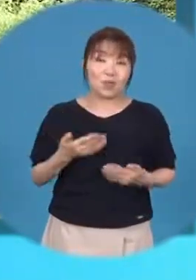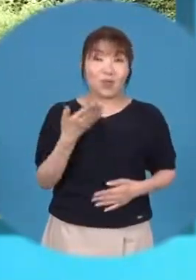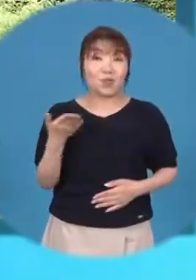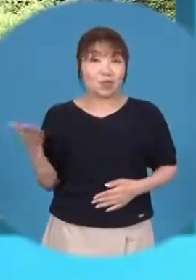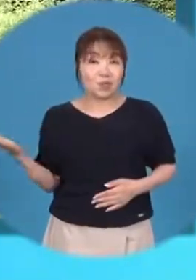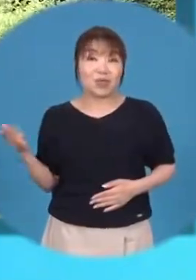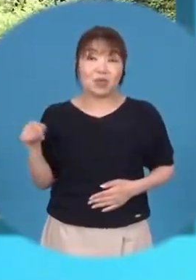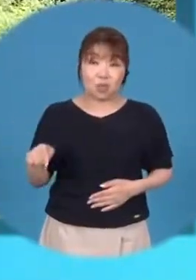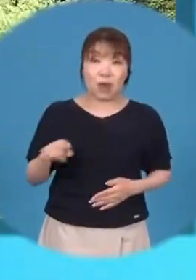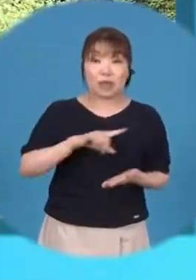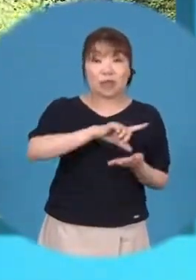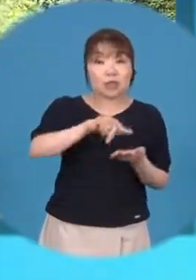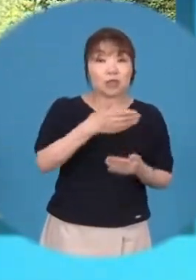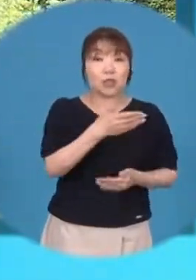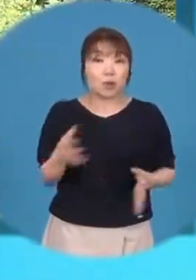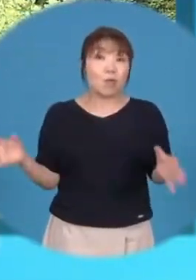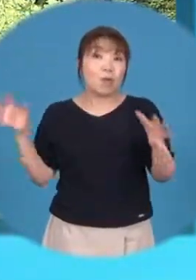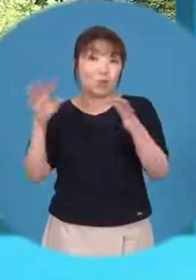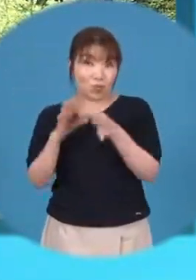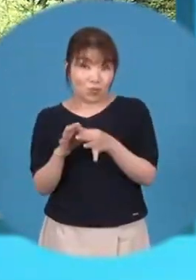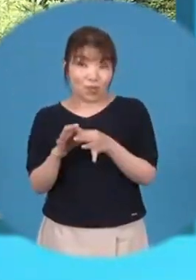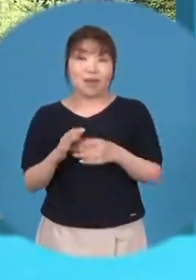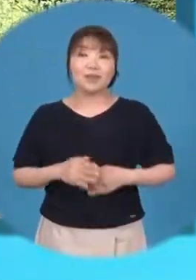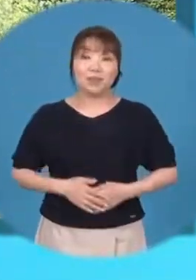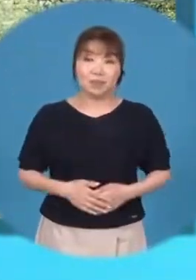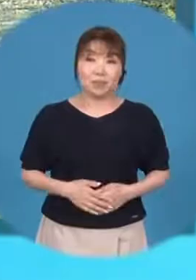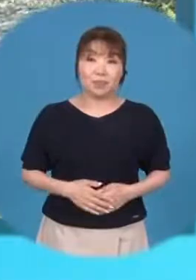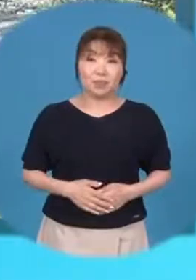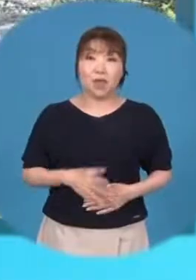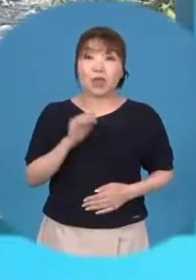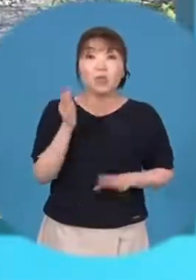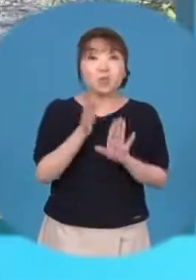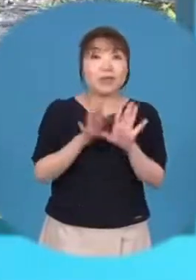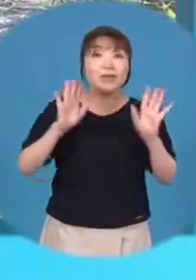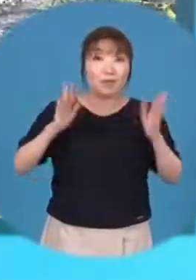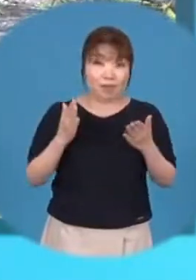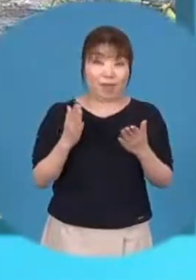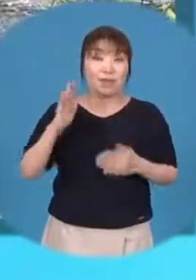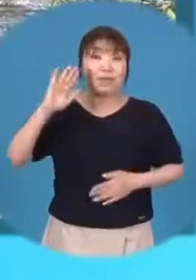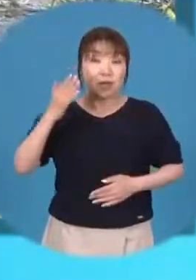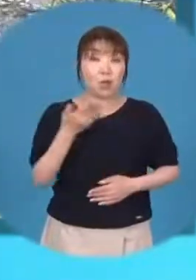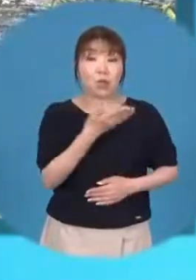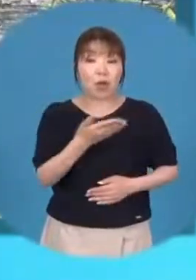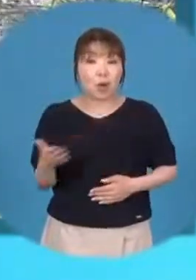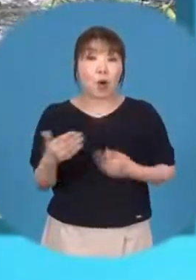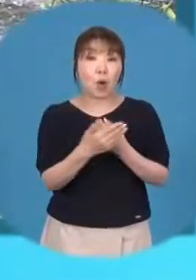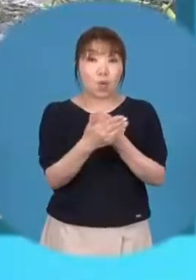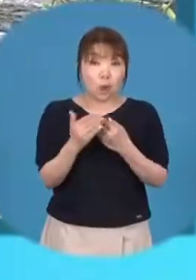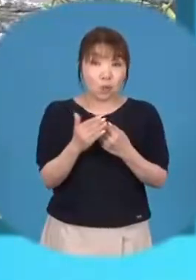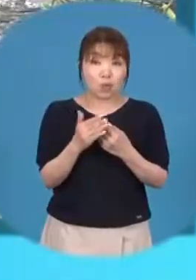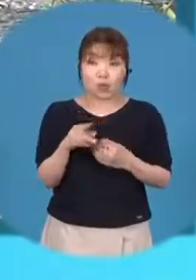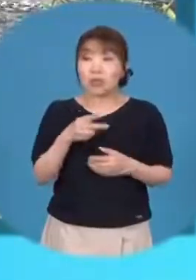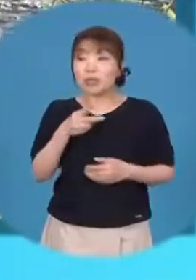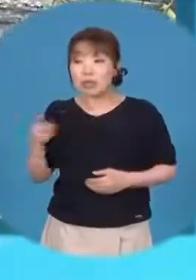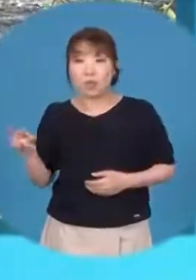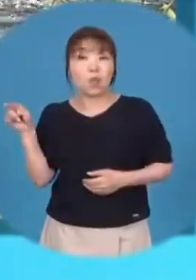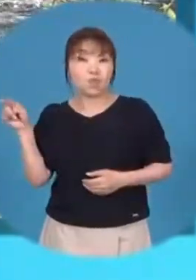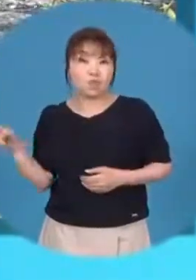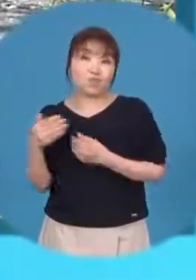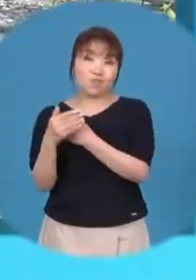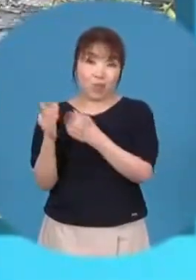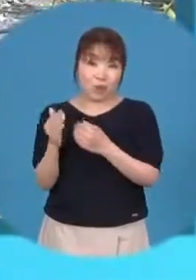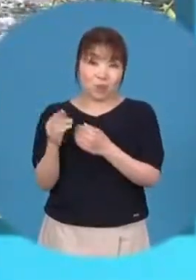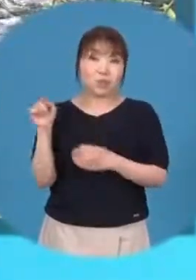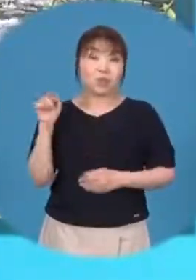たちの身近な川とつながっています。海のない岐阜県であっても、川を守ることは海を守ること、